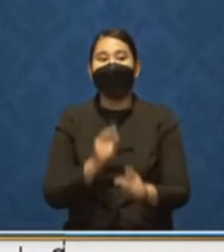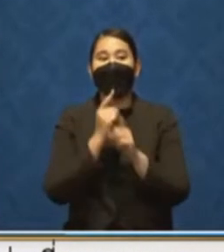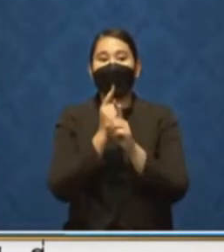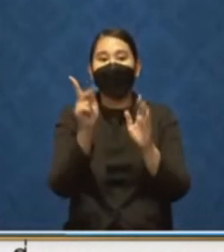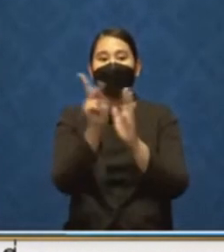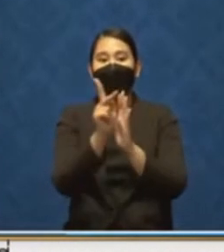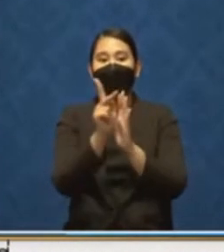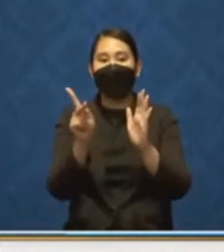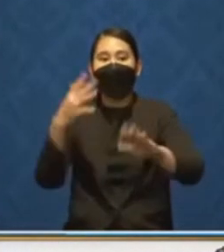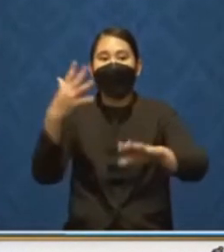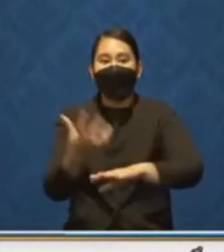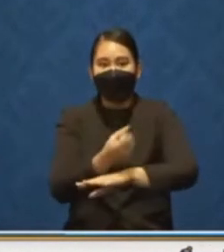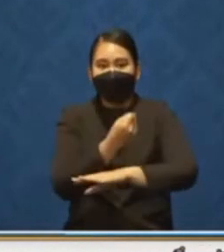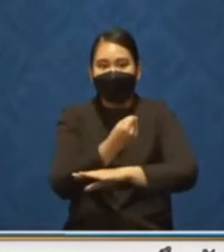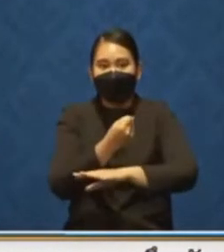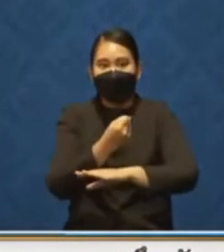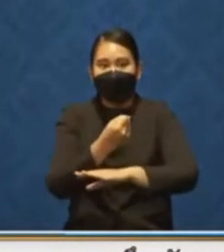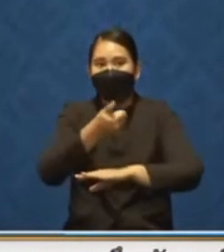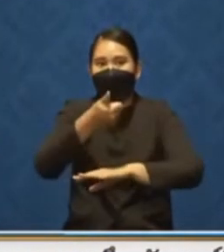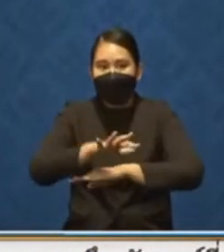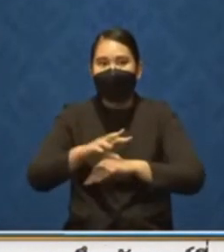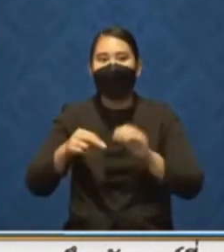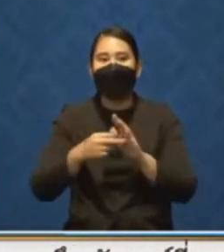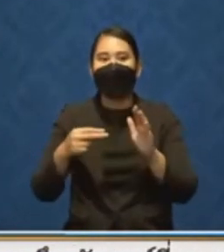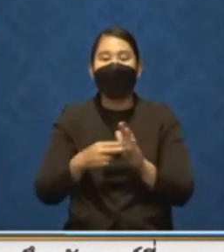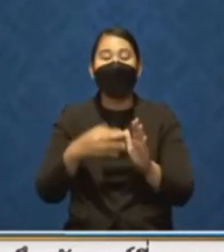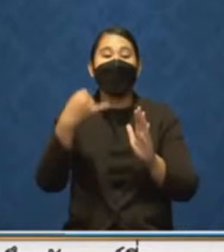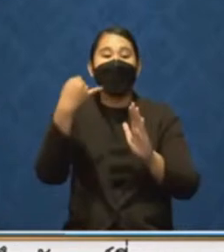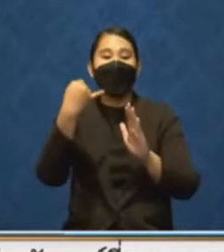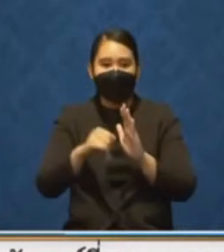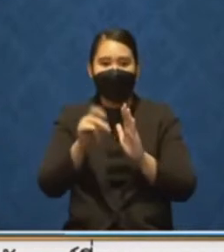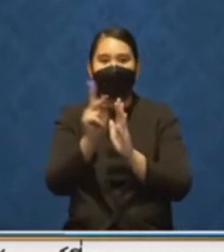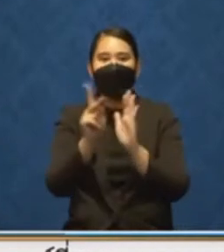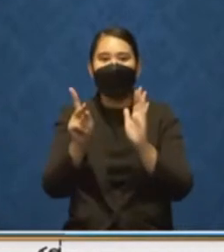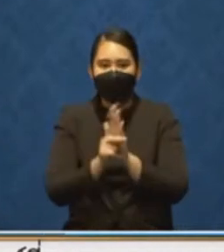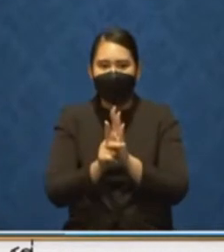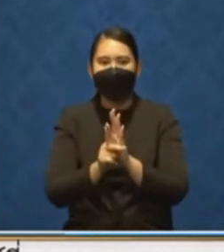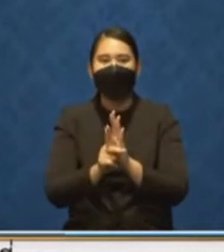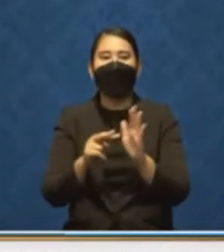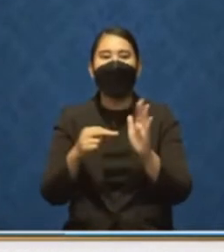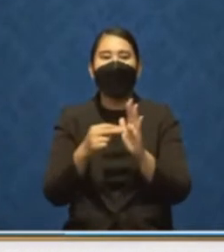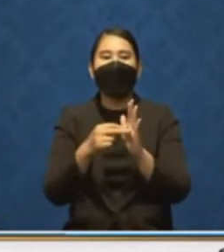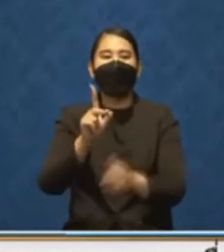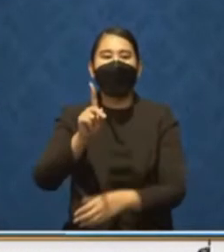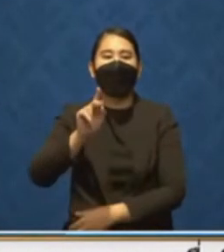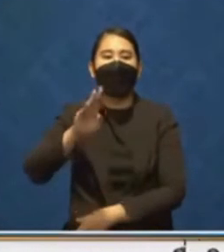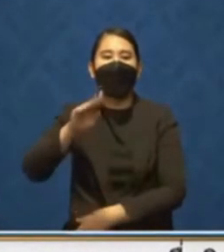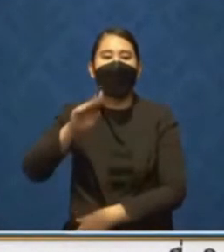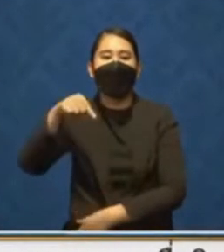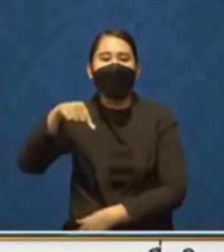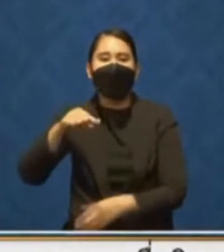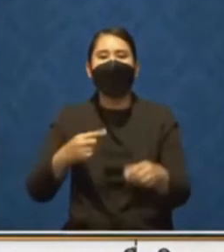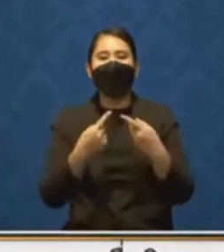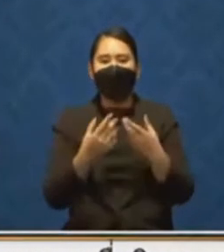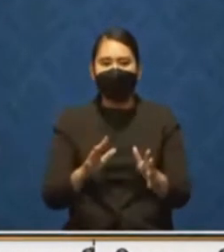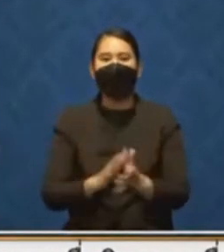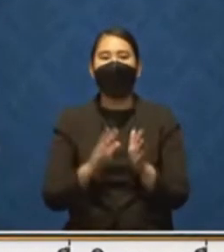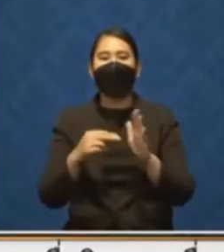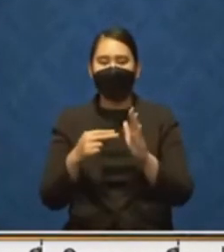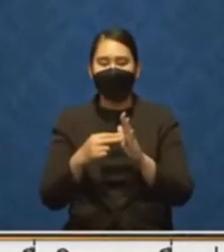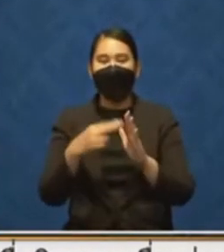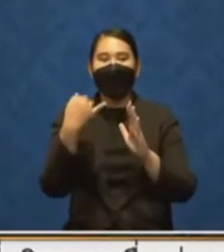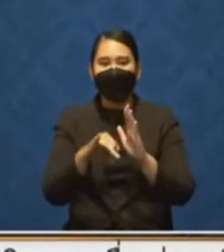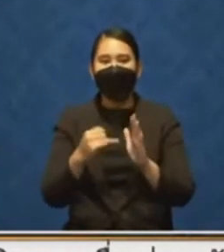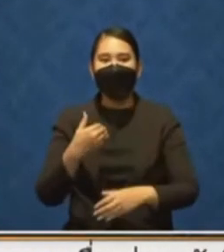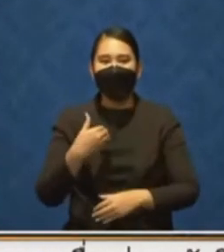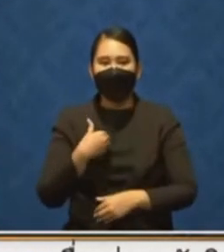ยึดไม่ได้นี่เป็นกบฏนะครับโทษประหารชีวิตแต่การยึดอำนาจไปแล้วแล้วมันก็ยังผิดไม่น้อยกว่าผิด